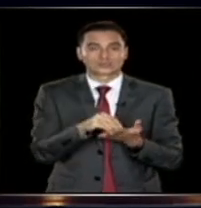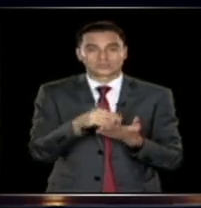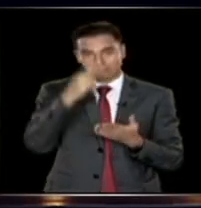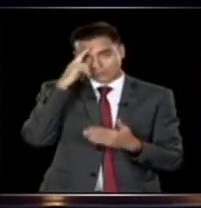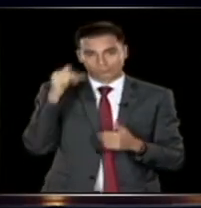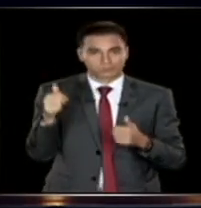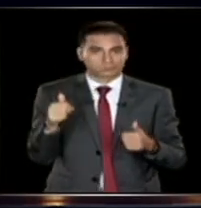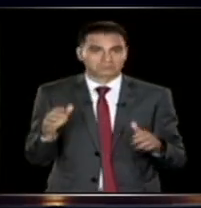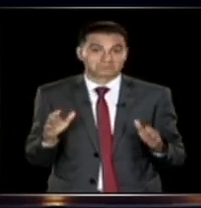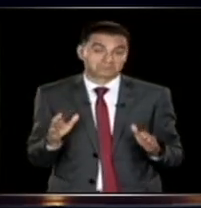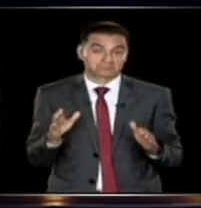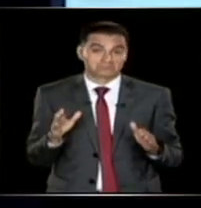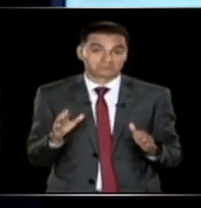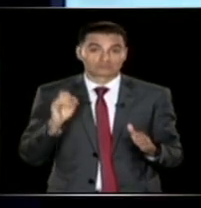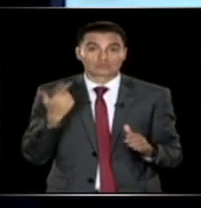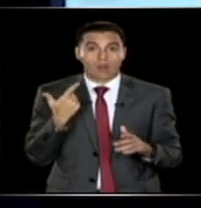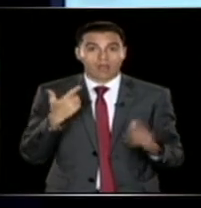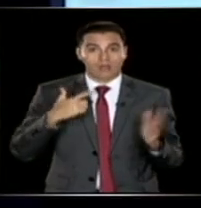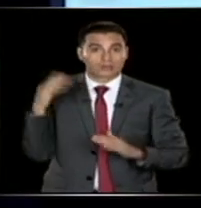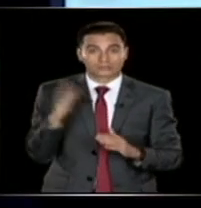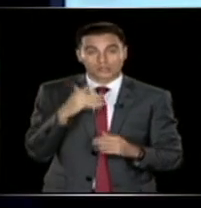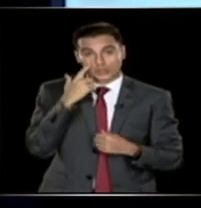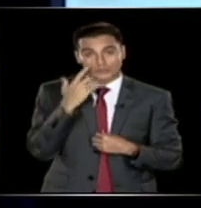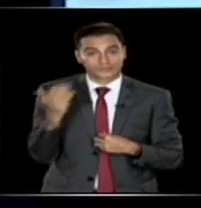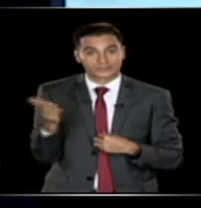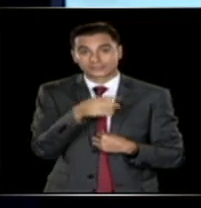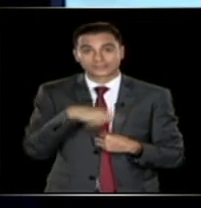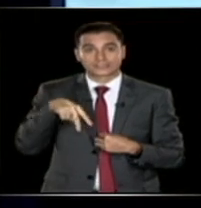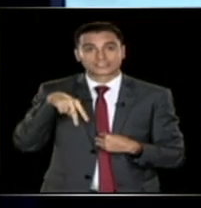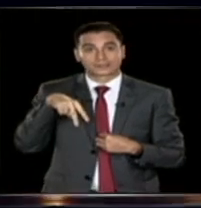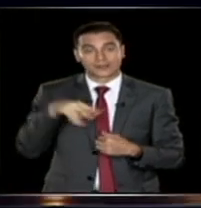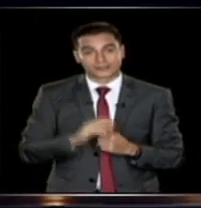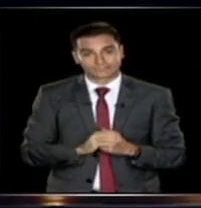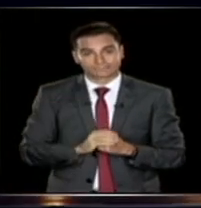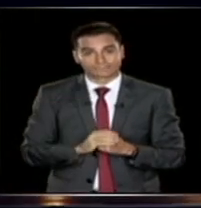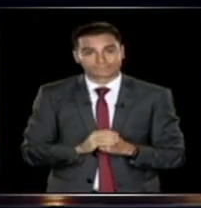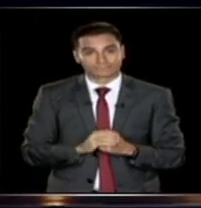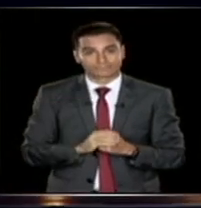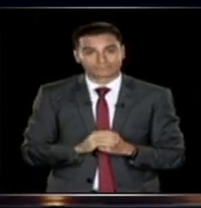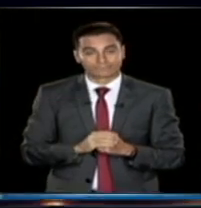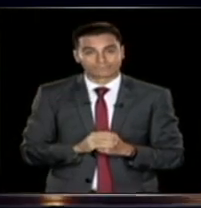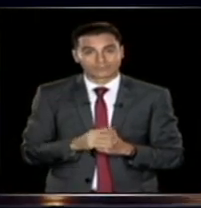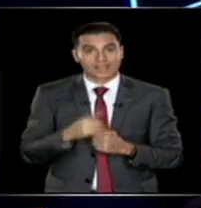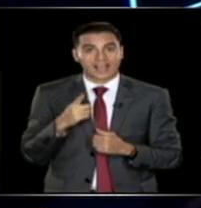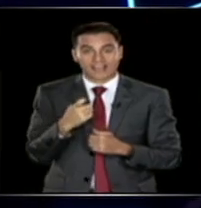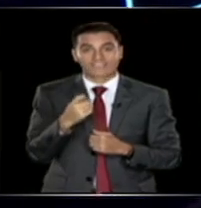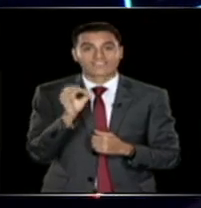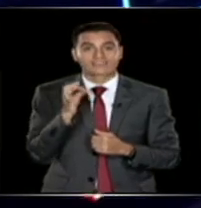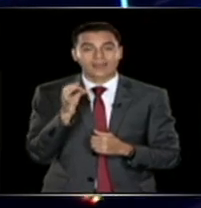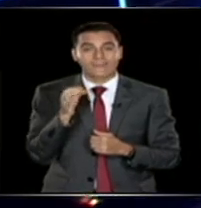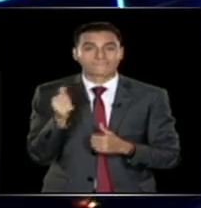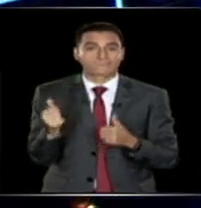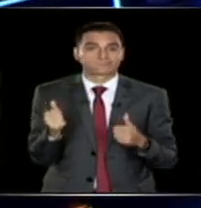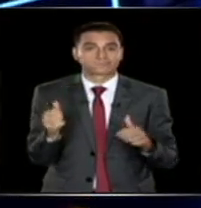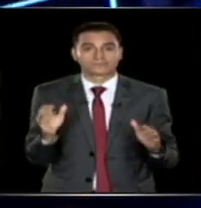ب25 نقطة، يعتمد على السرعة ليكم انتوا الثمانية. الهدف الذهبي،